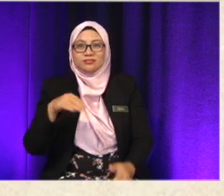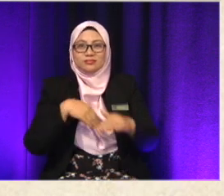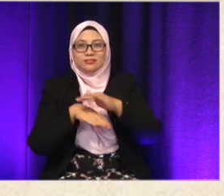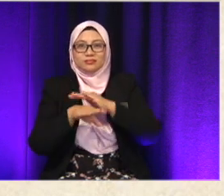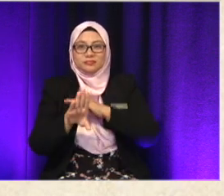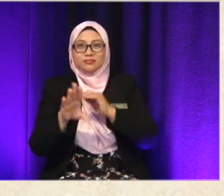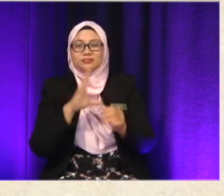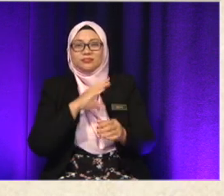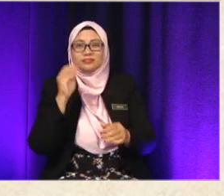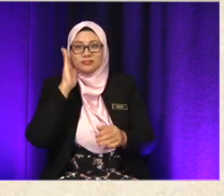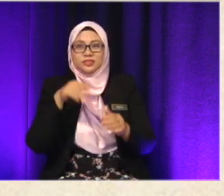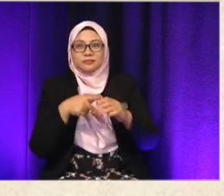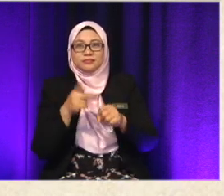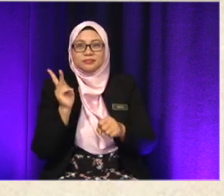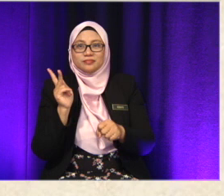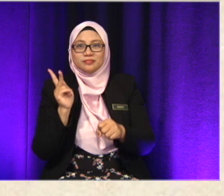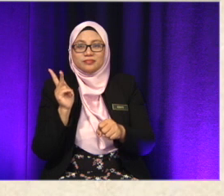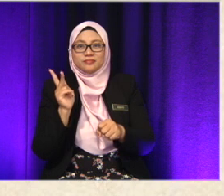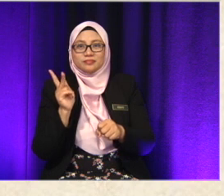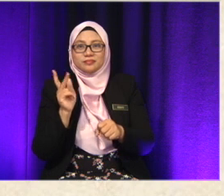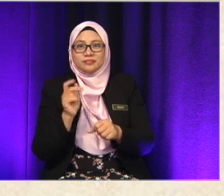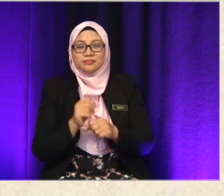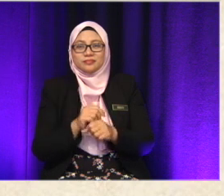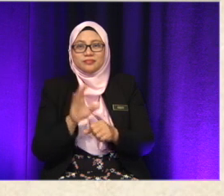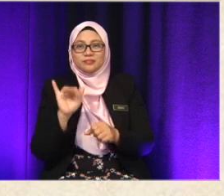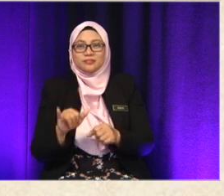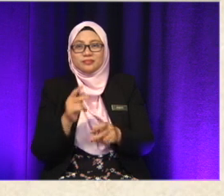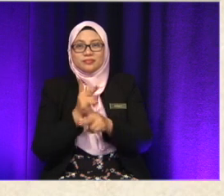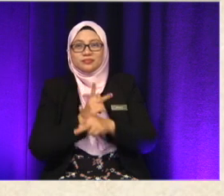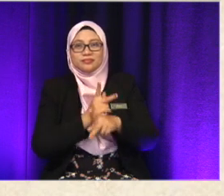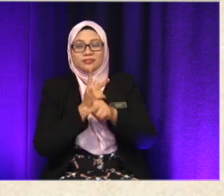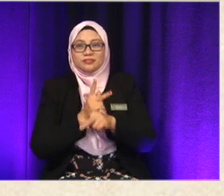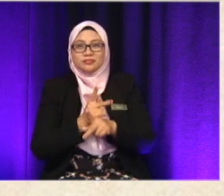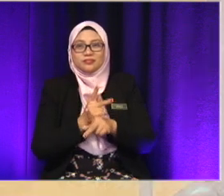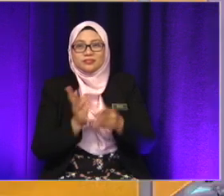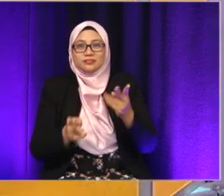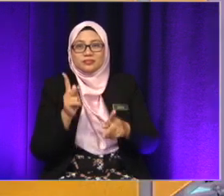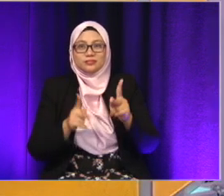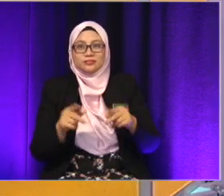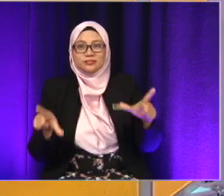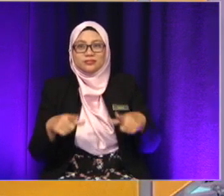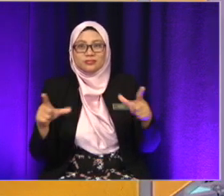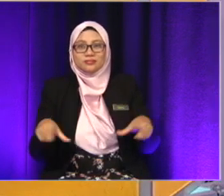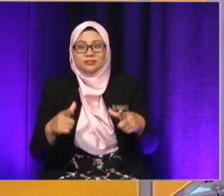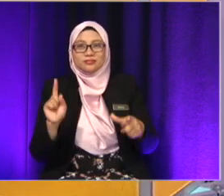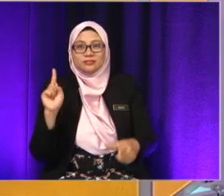sini, dia akan keluar sini. Yang ini yang terkawal yang terkawal. Seandainya bila berlaku saja